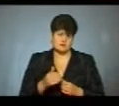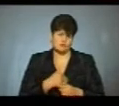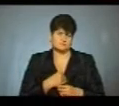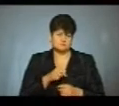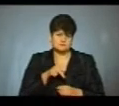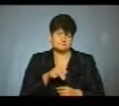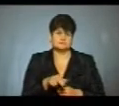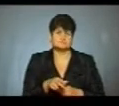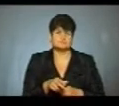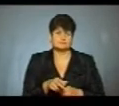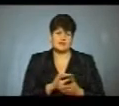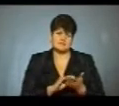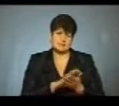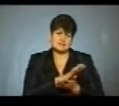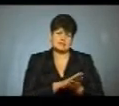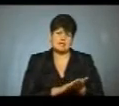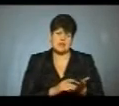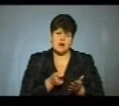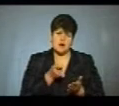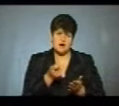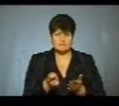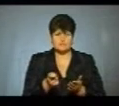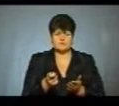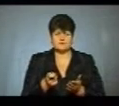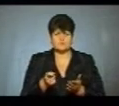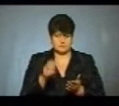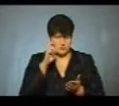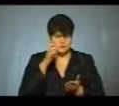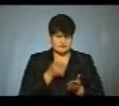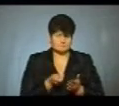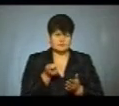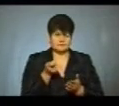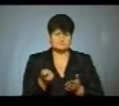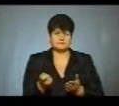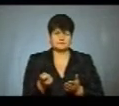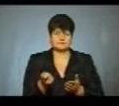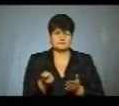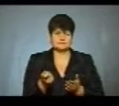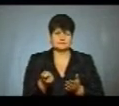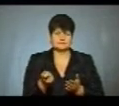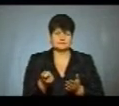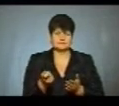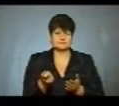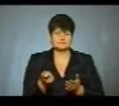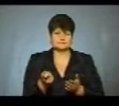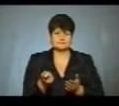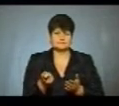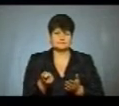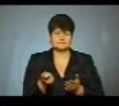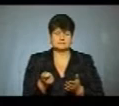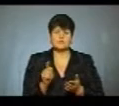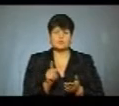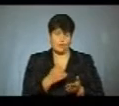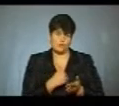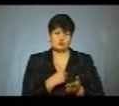піти і написати заяву там в Держземагентство, Держгеокадастр, ну, яка назва буде, що